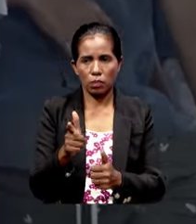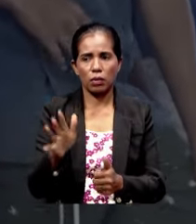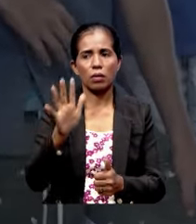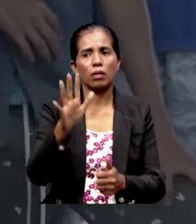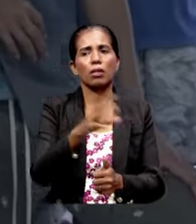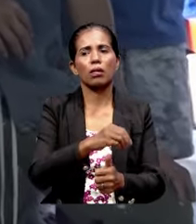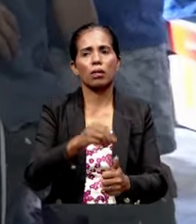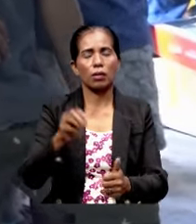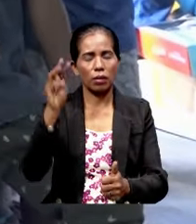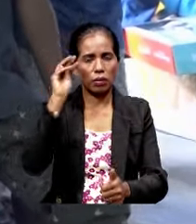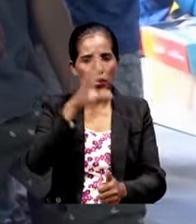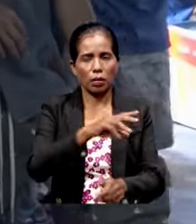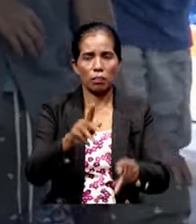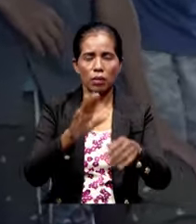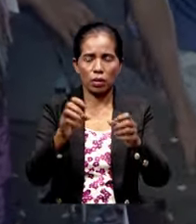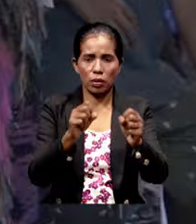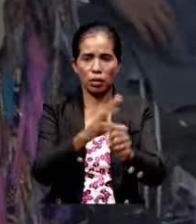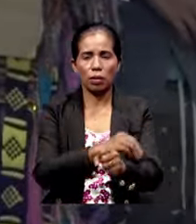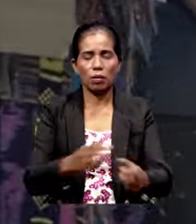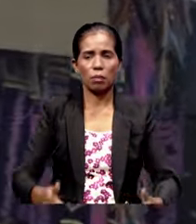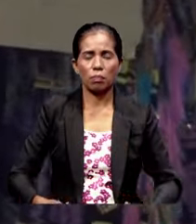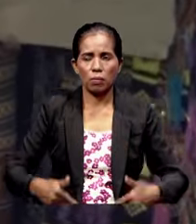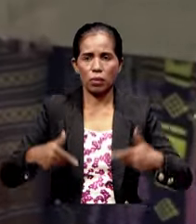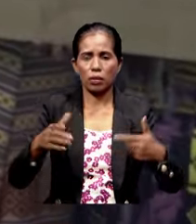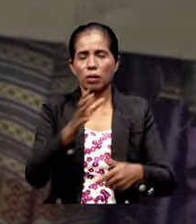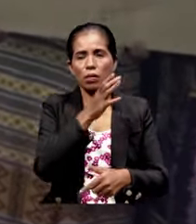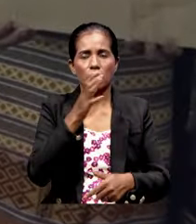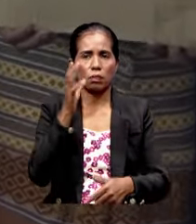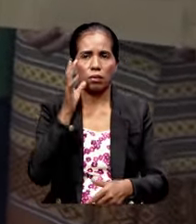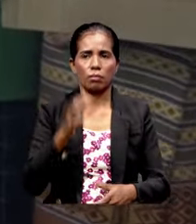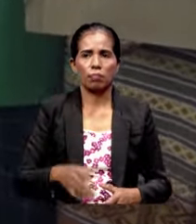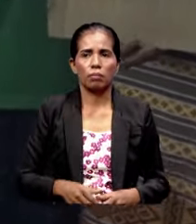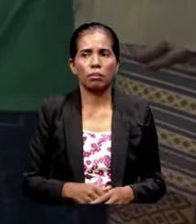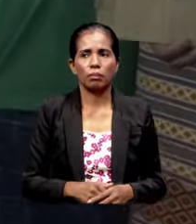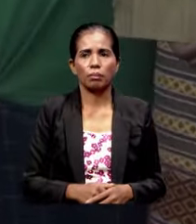no mayoria populasaun ya postu refere moriso vida agricultor. Abraham Abral, Nelio Silva, GMN.